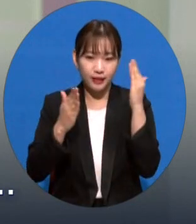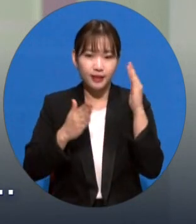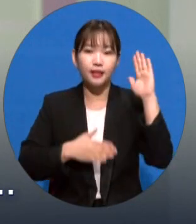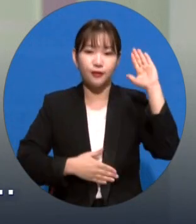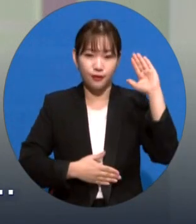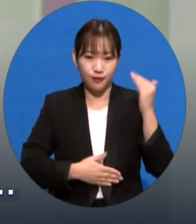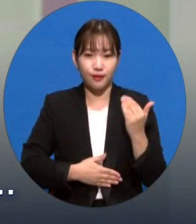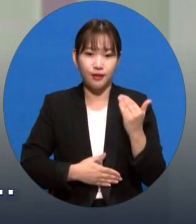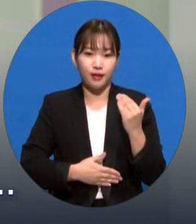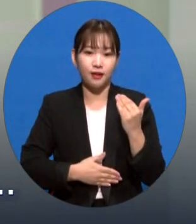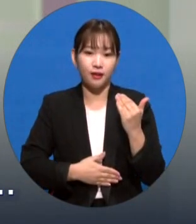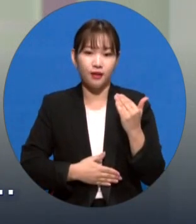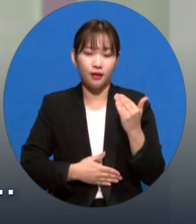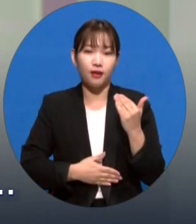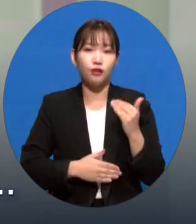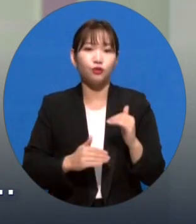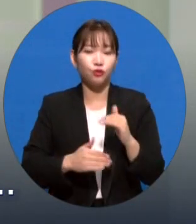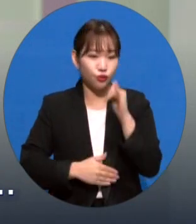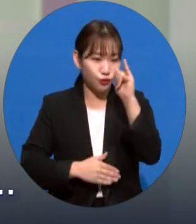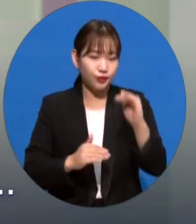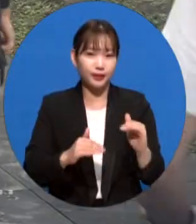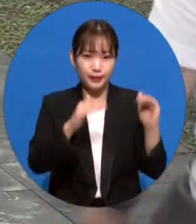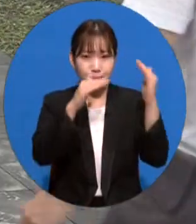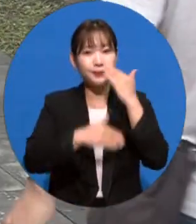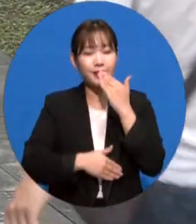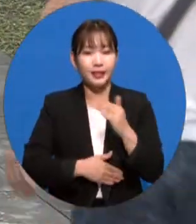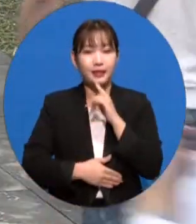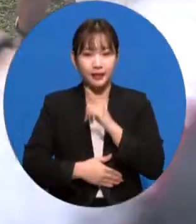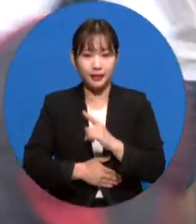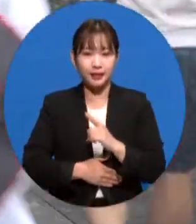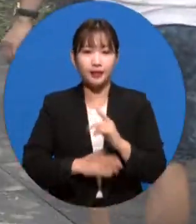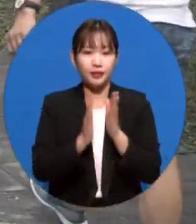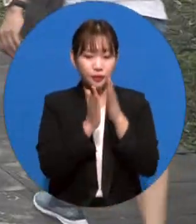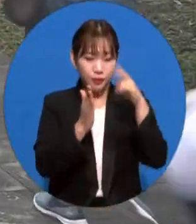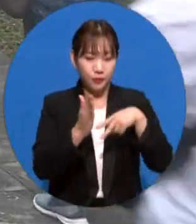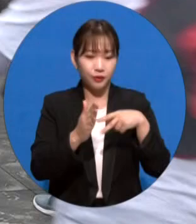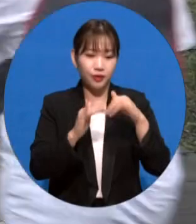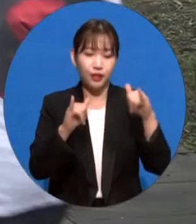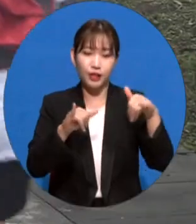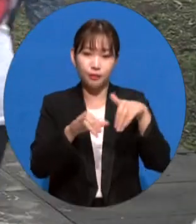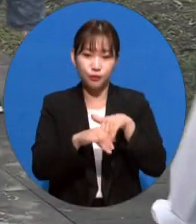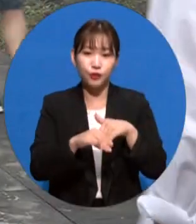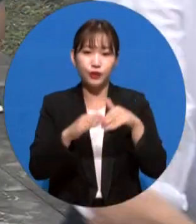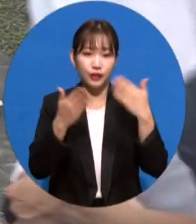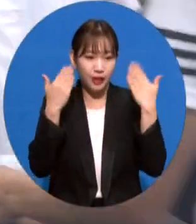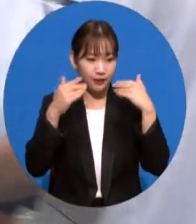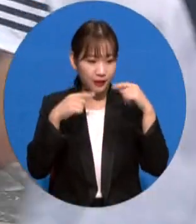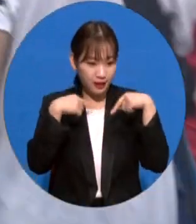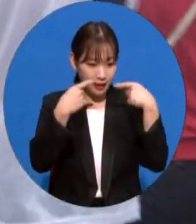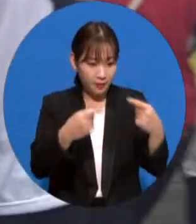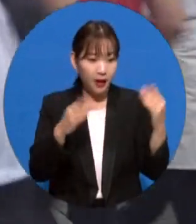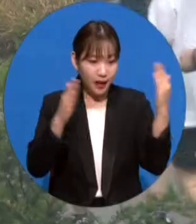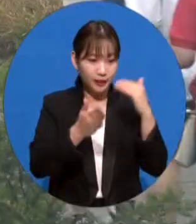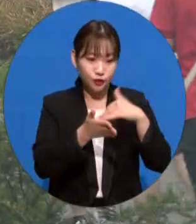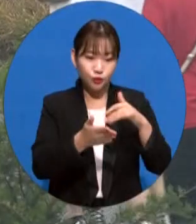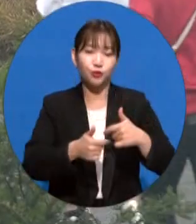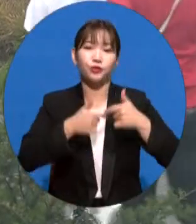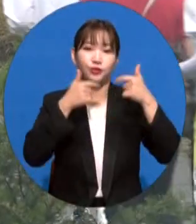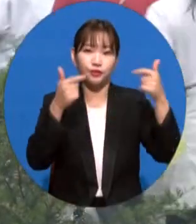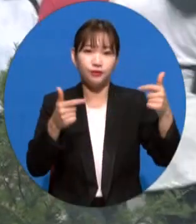그게 그런 또 인재로 자라나게 되고. 독서 입문학교에 참여할 학생들도 예전보다 대폭